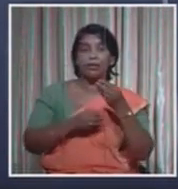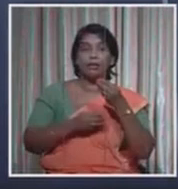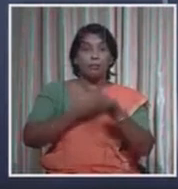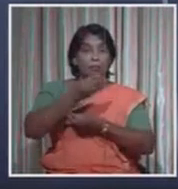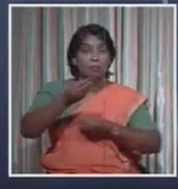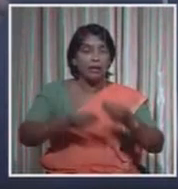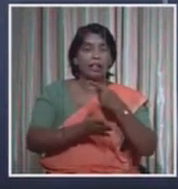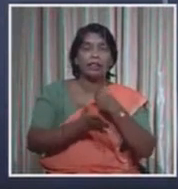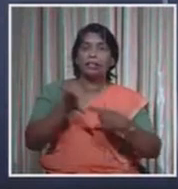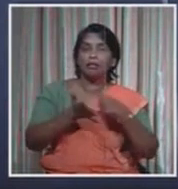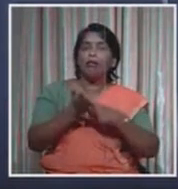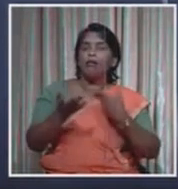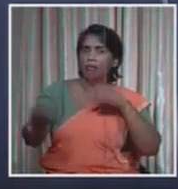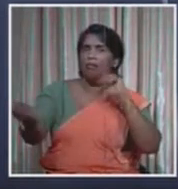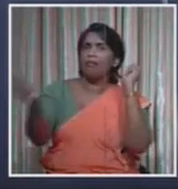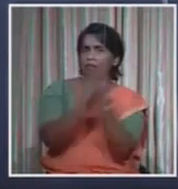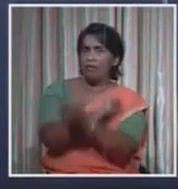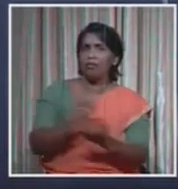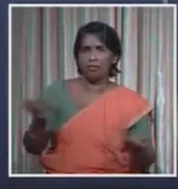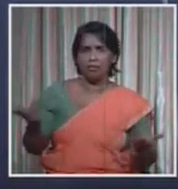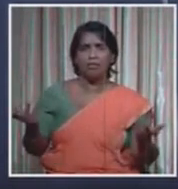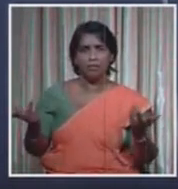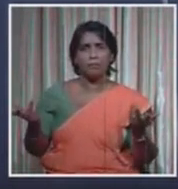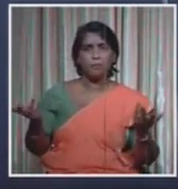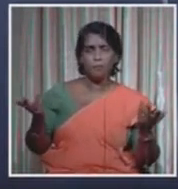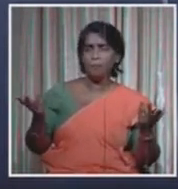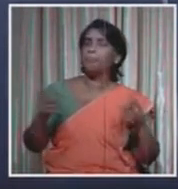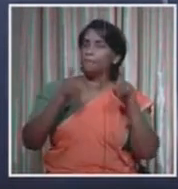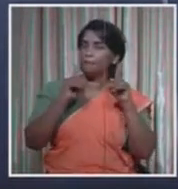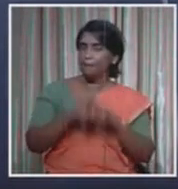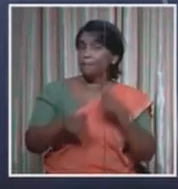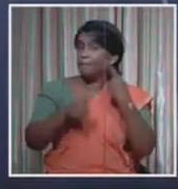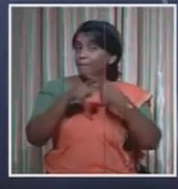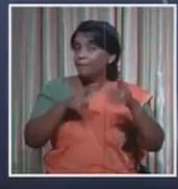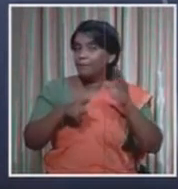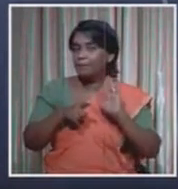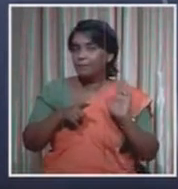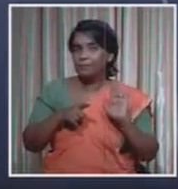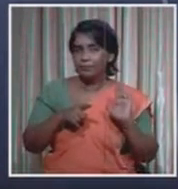ගැන. සිස්ටම් චේන්ජ් එකක්. ඒ විතරක් නෙමෙයි,